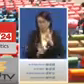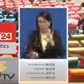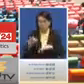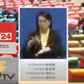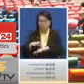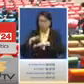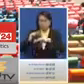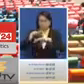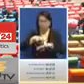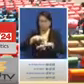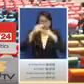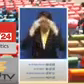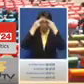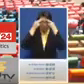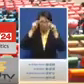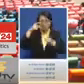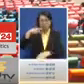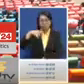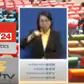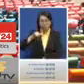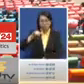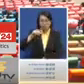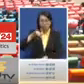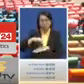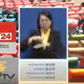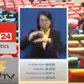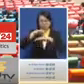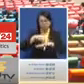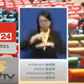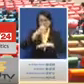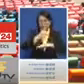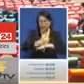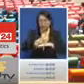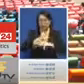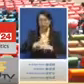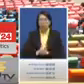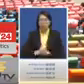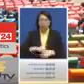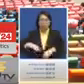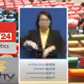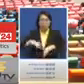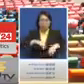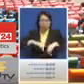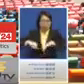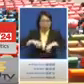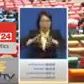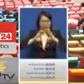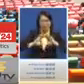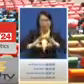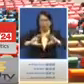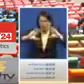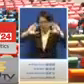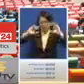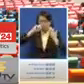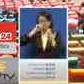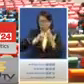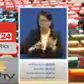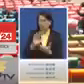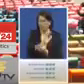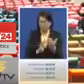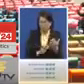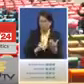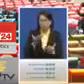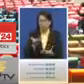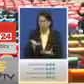จันทร์โอชาเป็นหัวหน้าคณะรักษาความสงบแห่งชาติขีดเส้นใต้บริหารราชการแผ่นดินครับนี่นิ